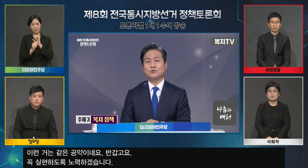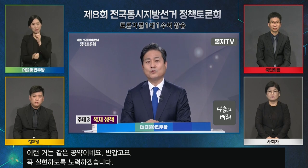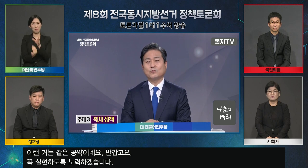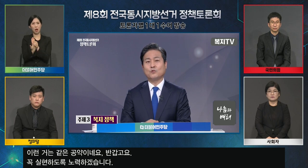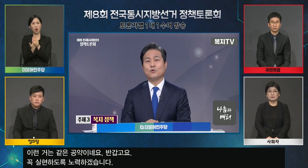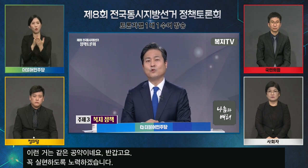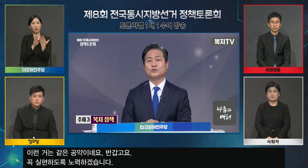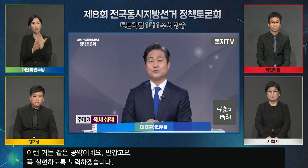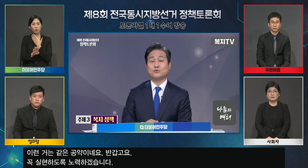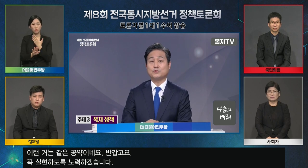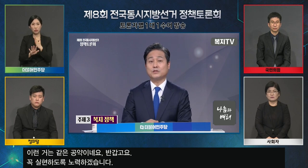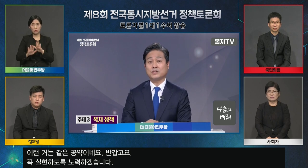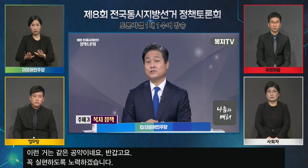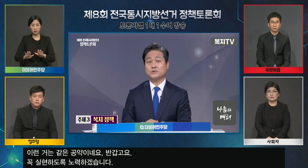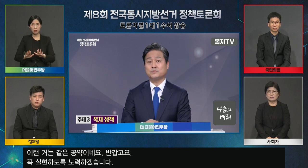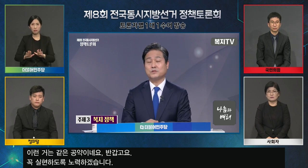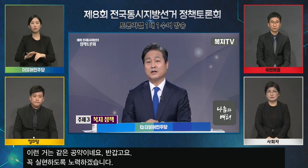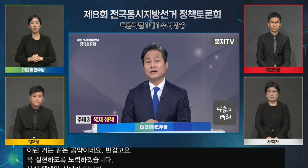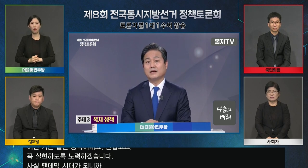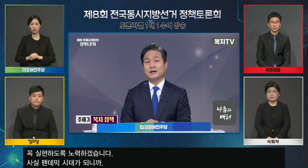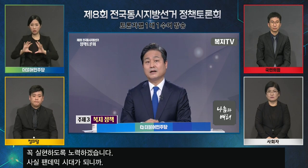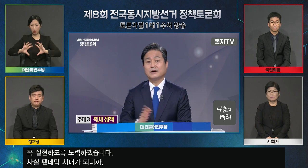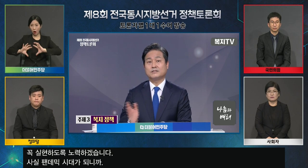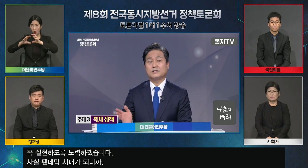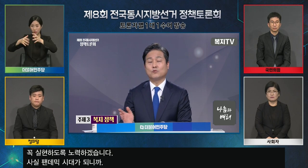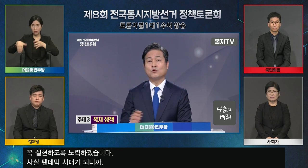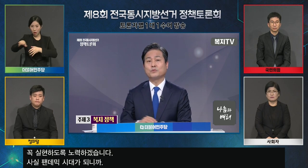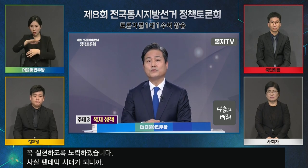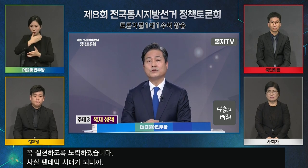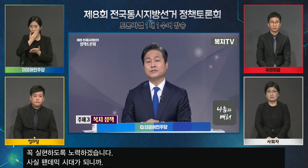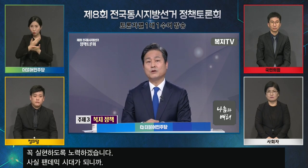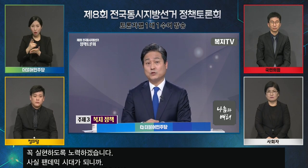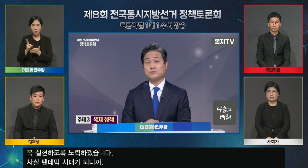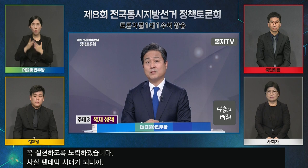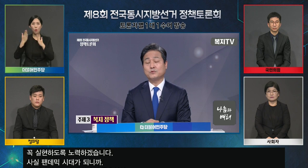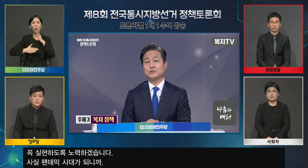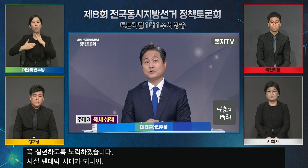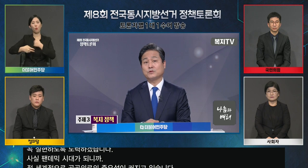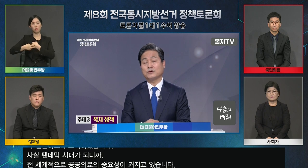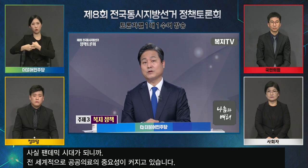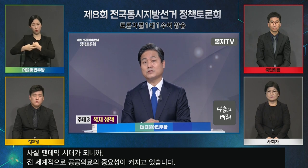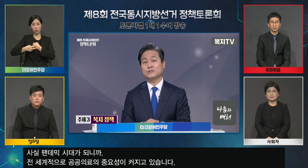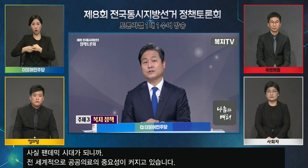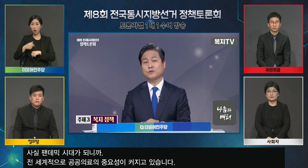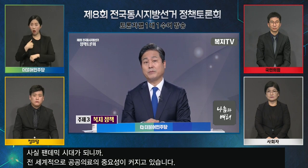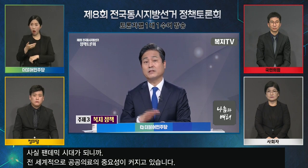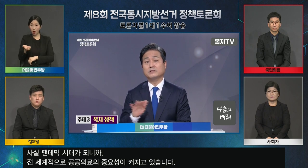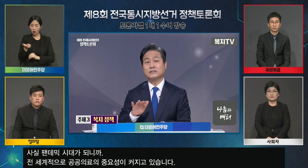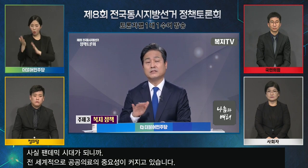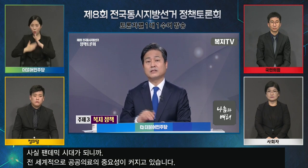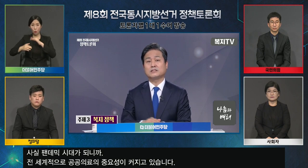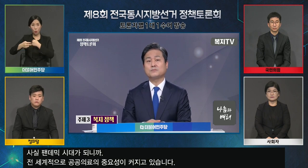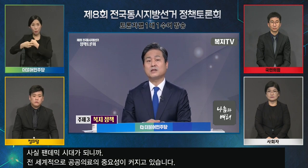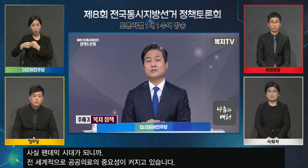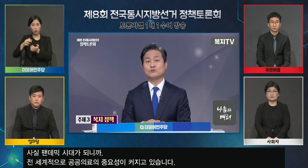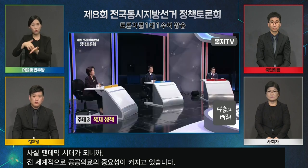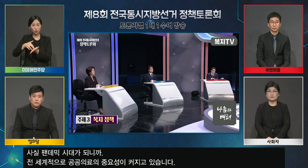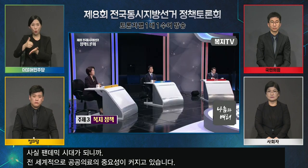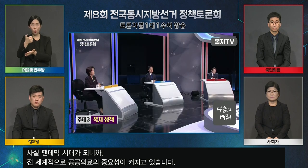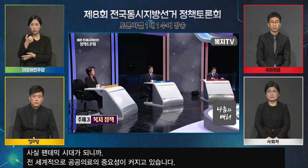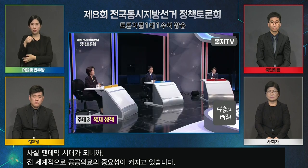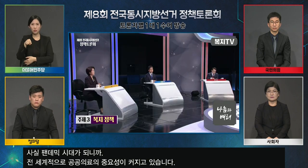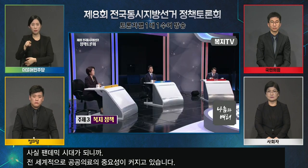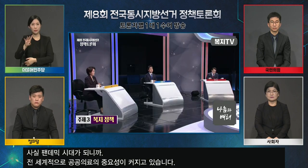세계적으로 공공의료의 중요성이 커지고 있습니다. 아까 공공병원이 5.4% 정도라고 하셨는데요. 배드, 그러니까 침상